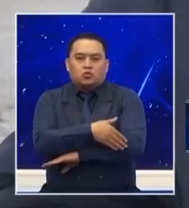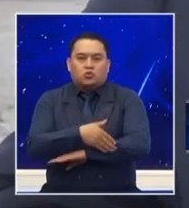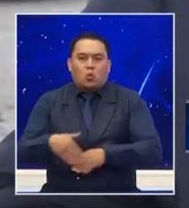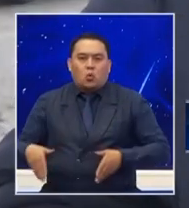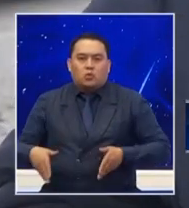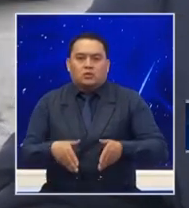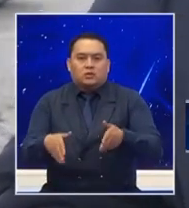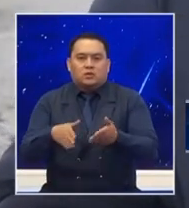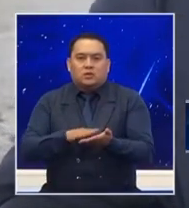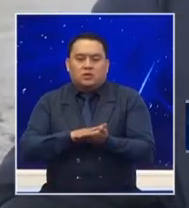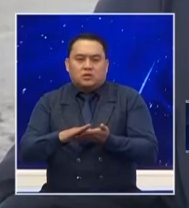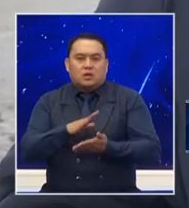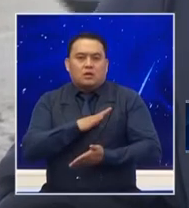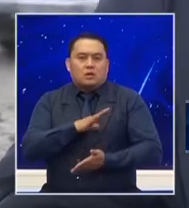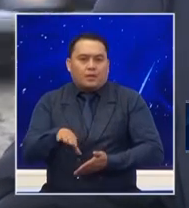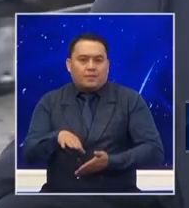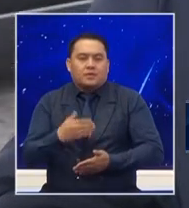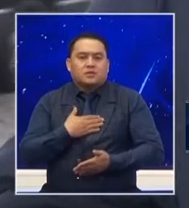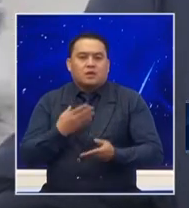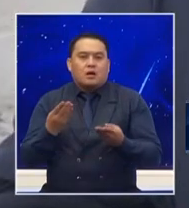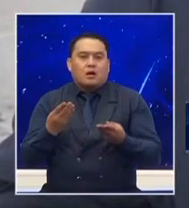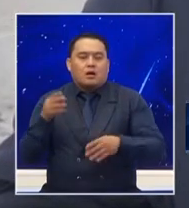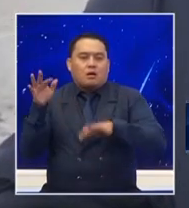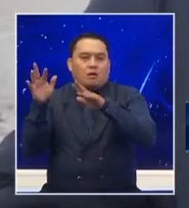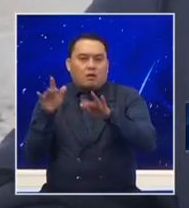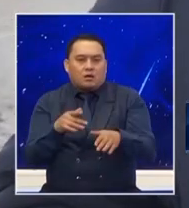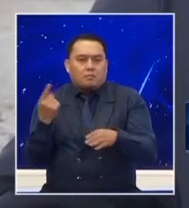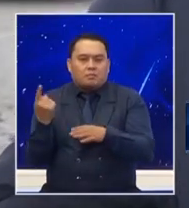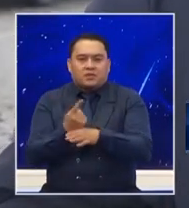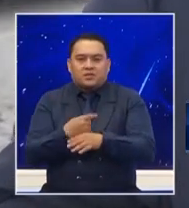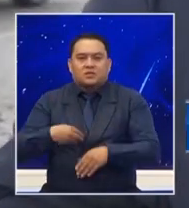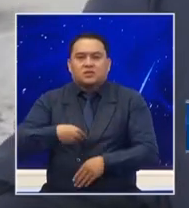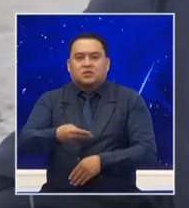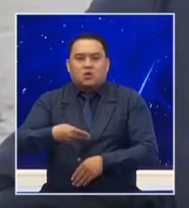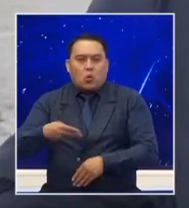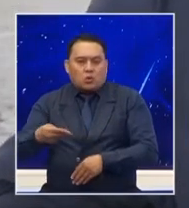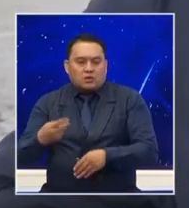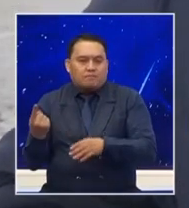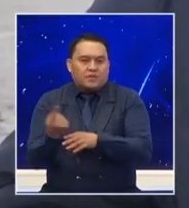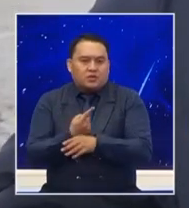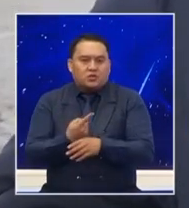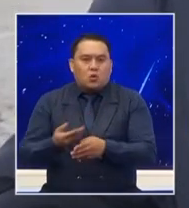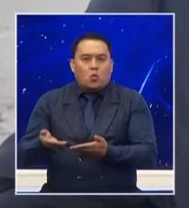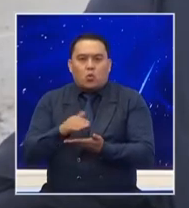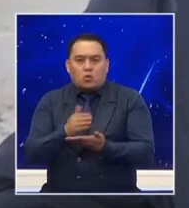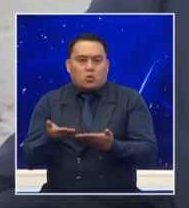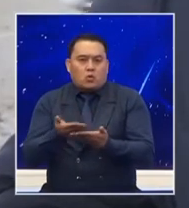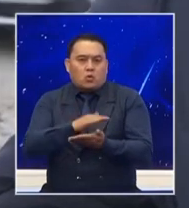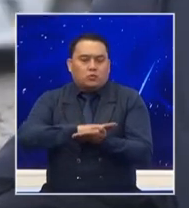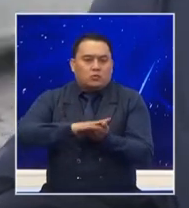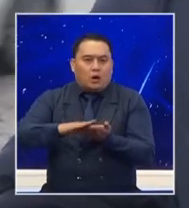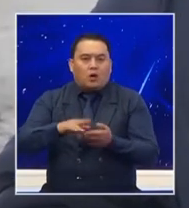неге тазаламайды деген сұрақ туындайды. Біз қар жауған кезде алдымен инертті материалды себеміз. Одан кейін оны күреу тазарту жұмыстары